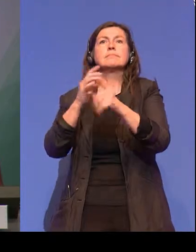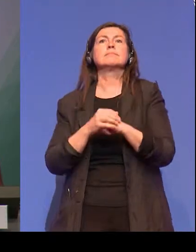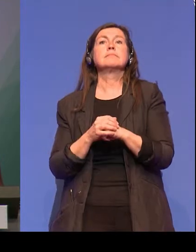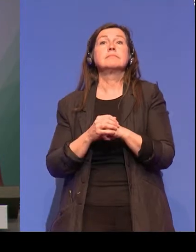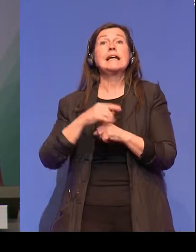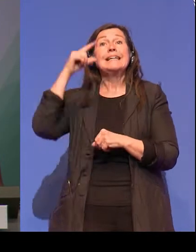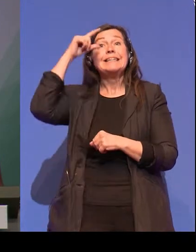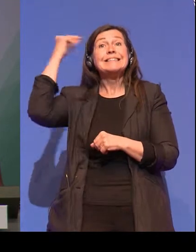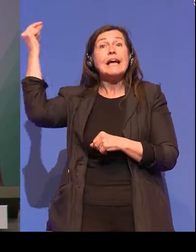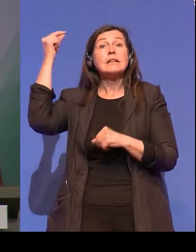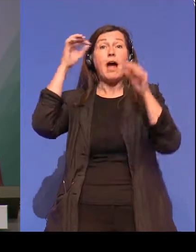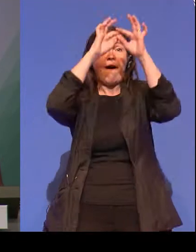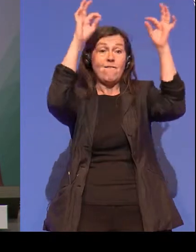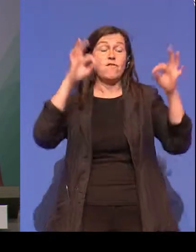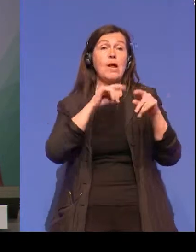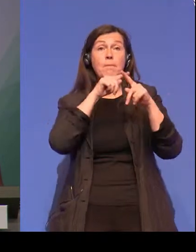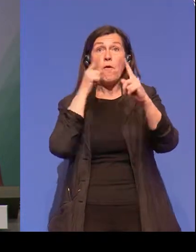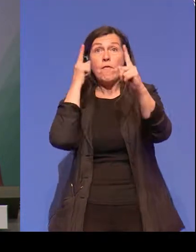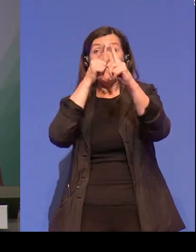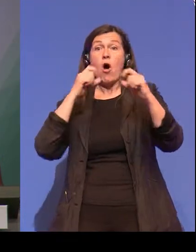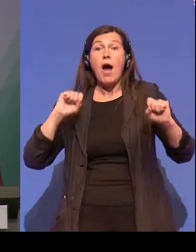objectifs de développement durable.